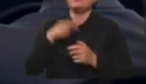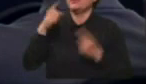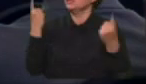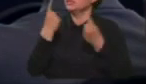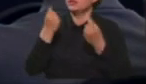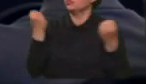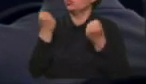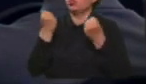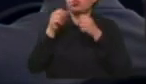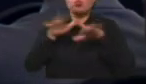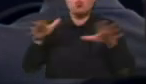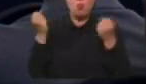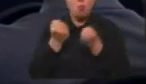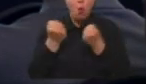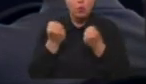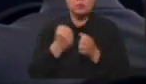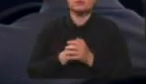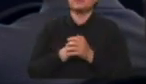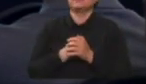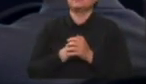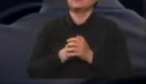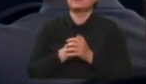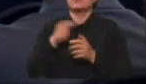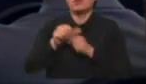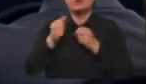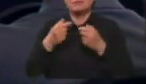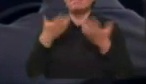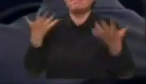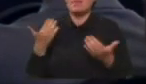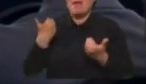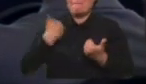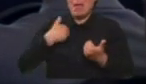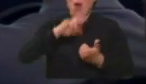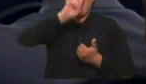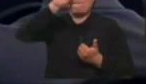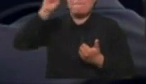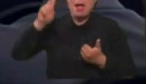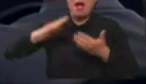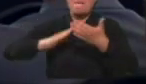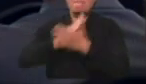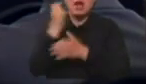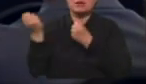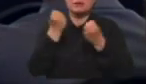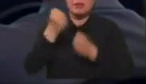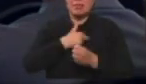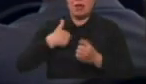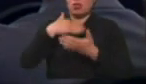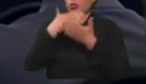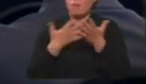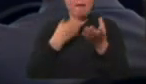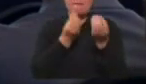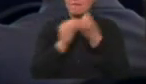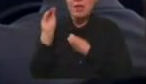zjawiska jest ogromna, ale co najważniejsze i niestety tych białych plam na mapie transportowej naszego kraju